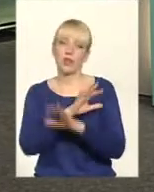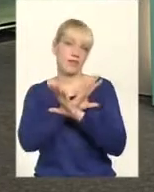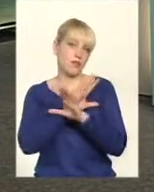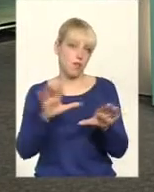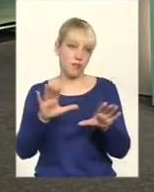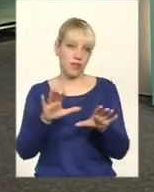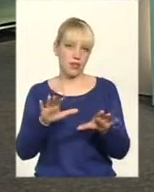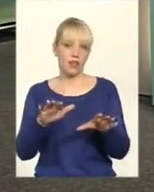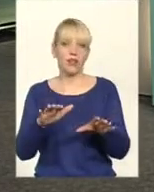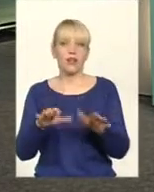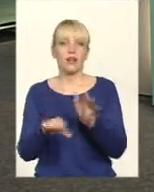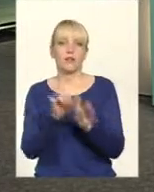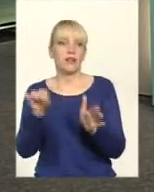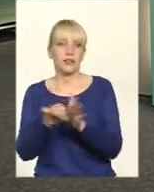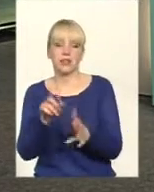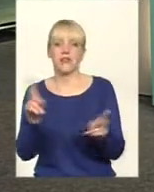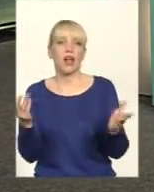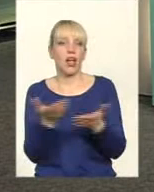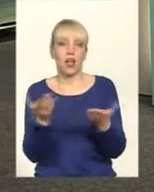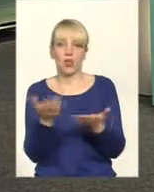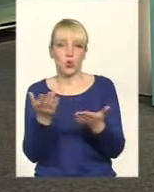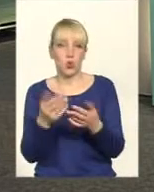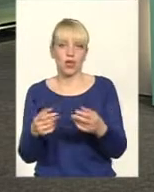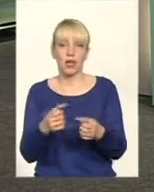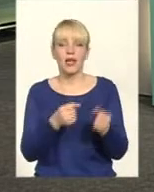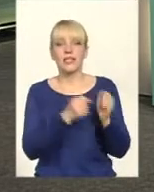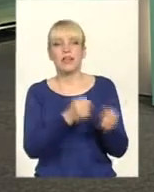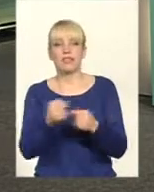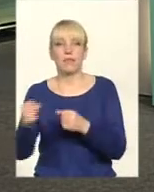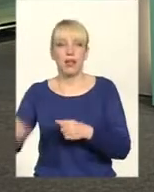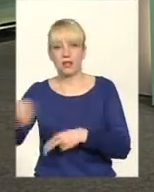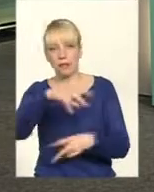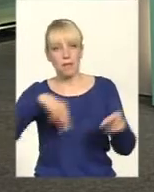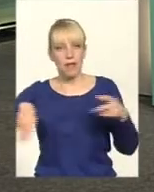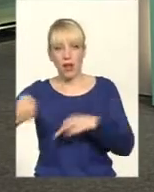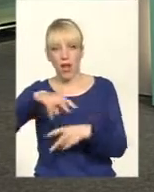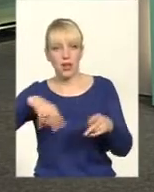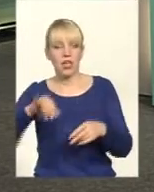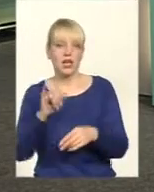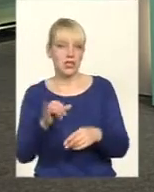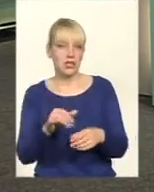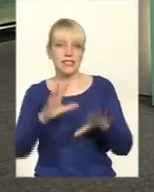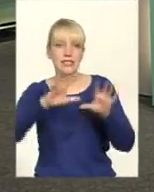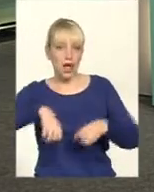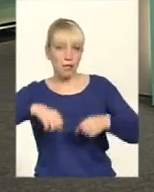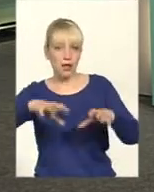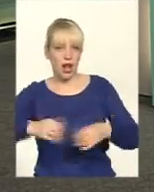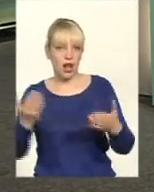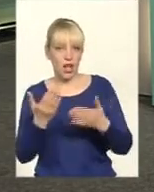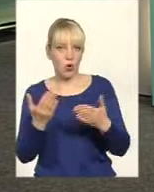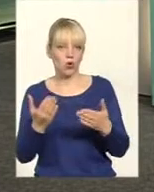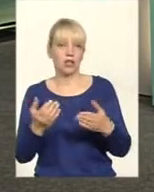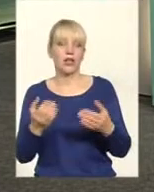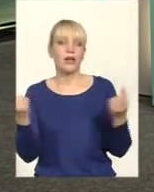так, мракобесов, которые хоть бегали с автоматами и забирали там какое-то имущество.